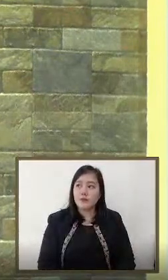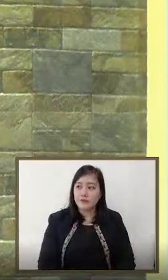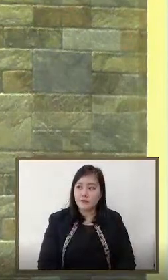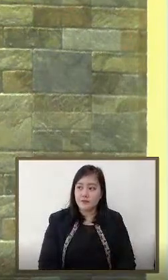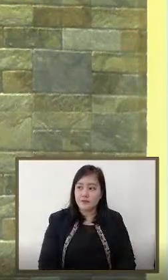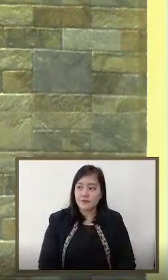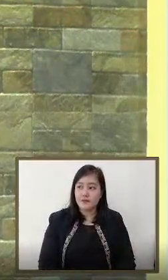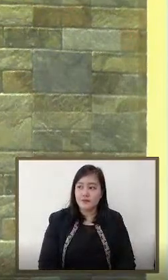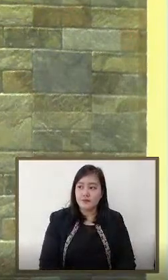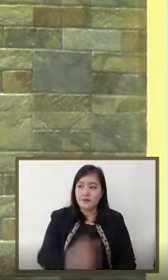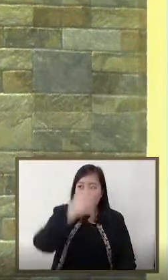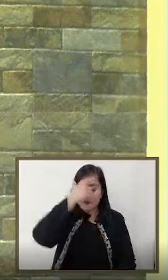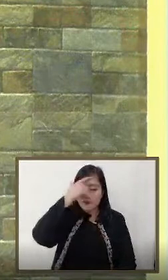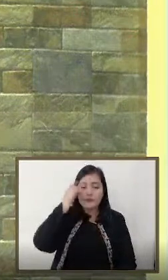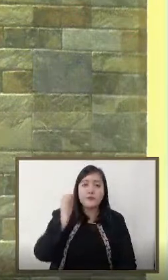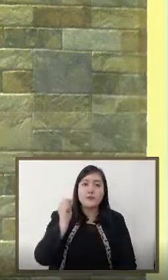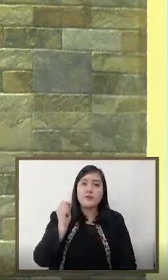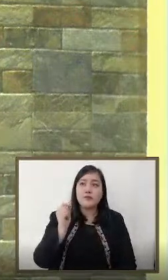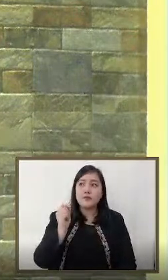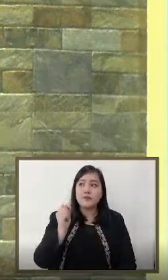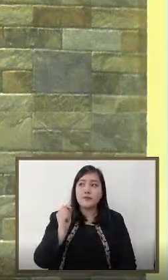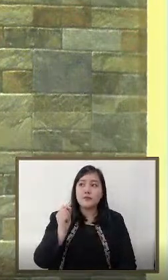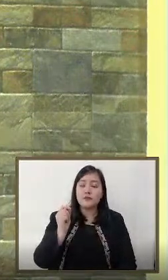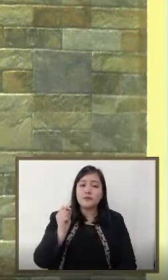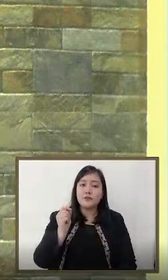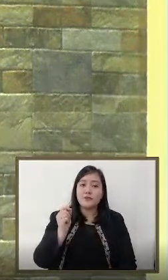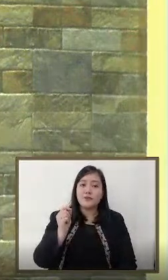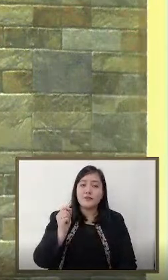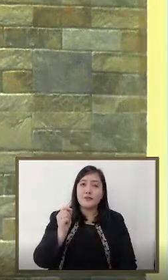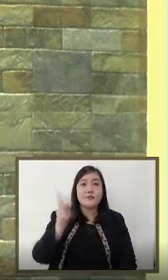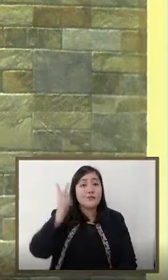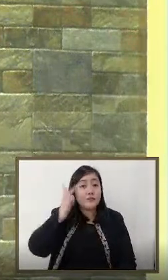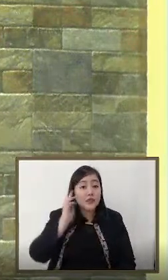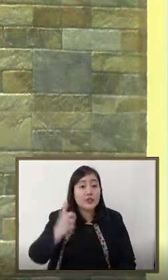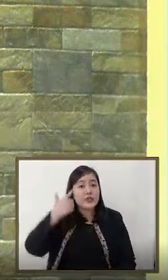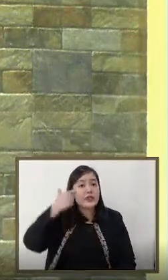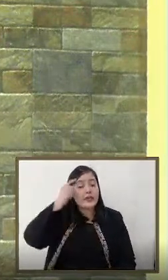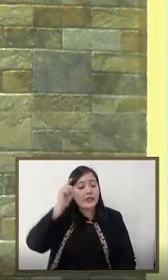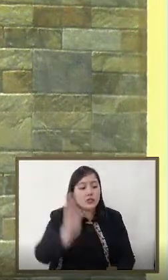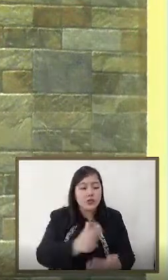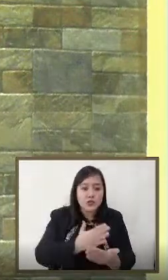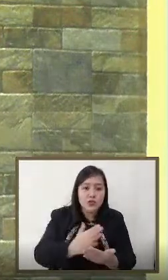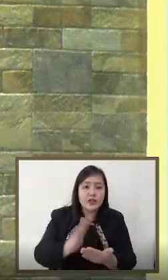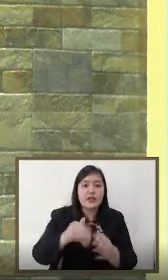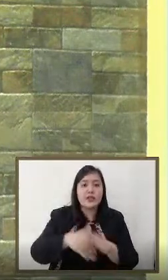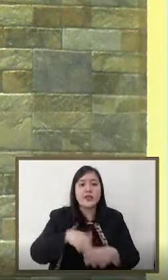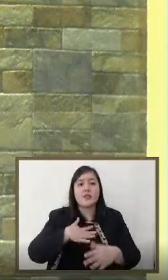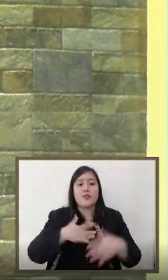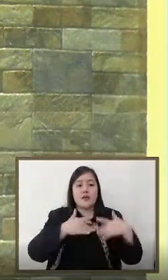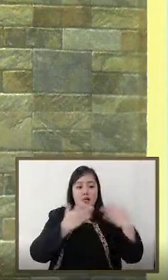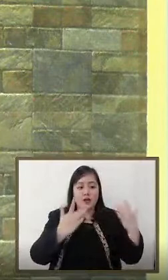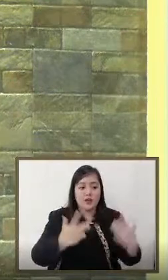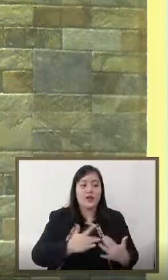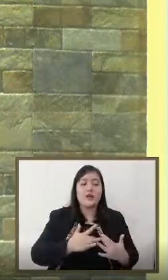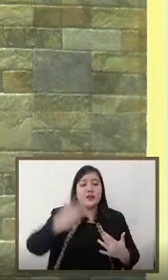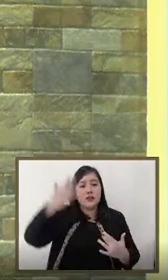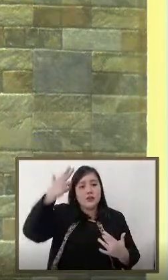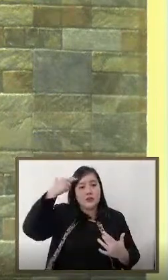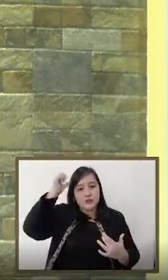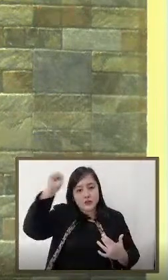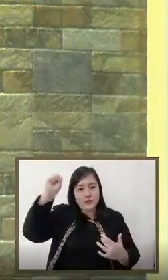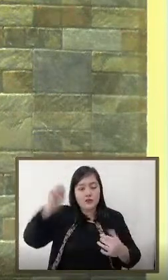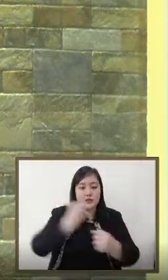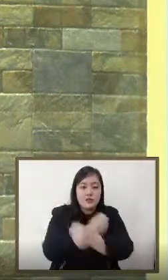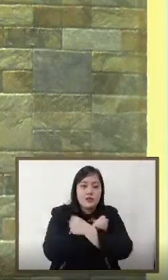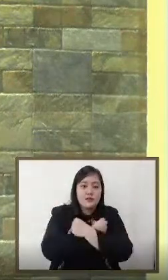nagpapasalamat ako sa kanya kasi nilipat niya sa puso ko yung pagmamahal niya sa mga kabataan. And